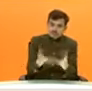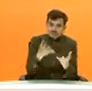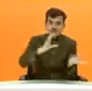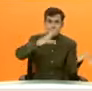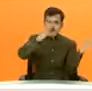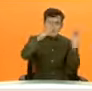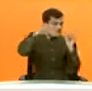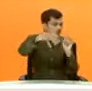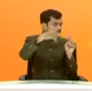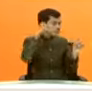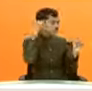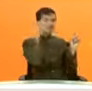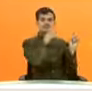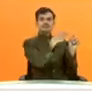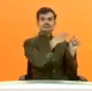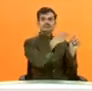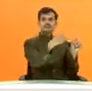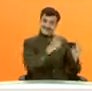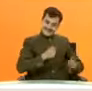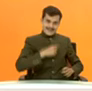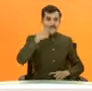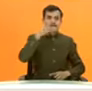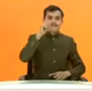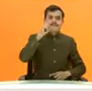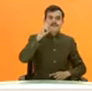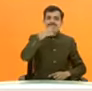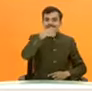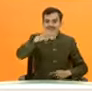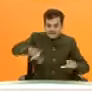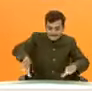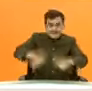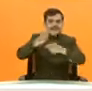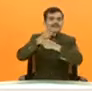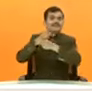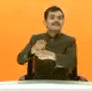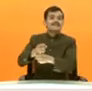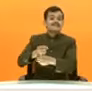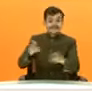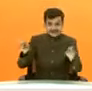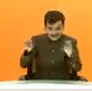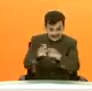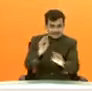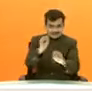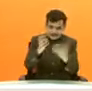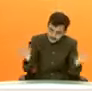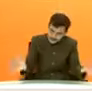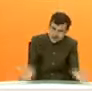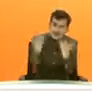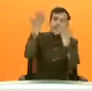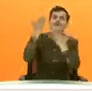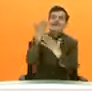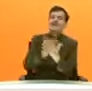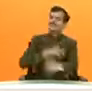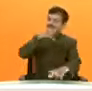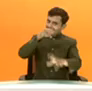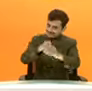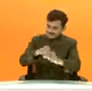ने अपनी मां के नाम पर पेड़ लगाए हैं। आप भी इस अभियान का हिस्सा